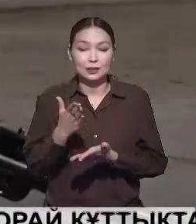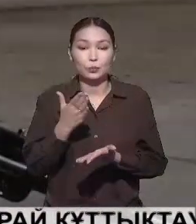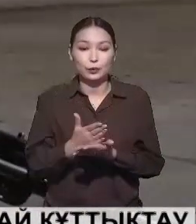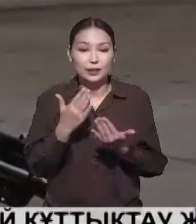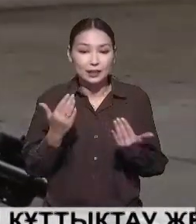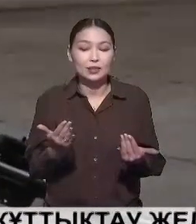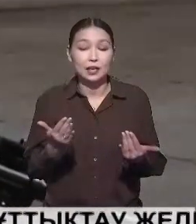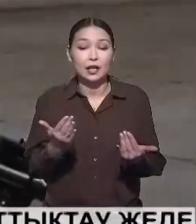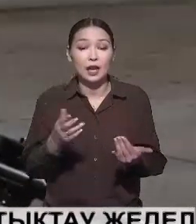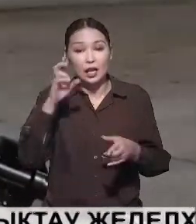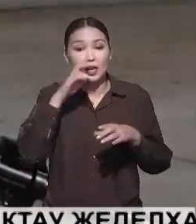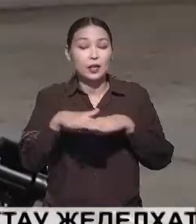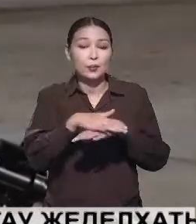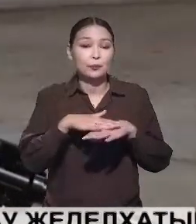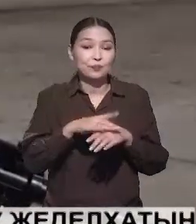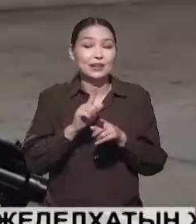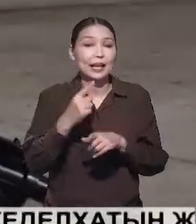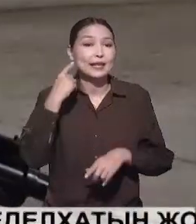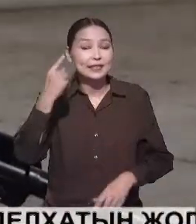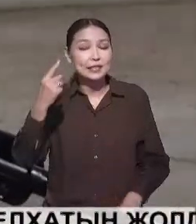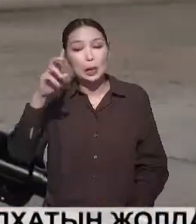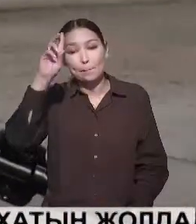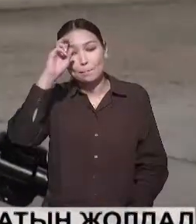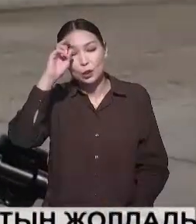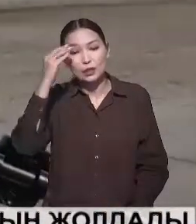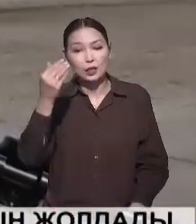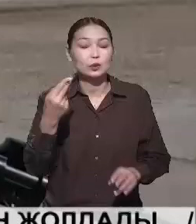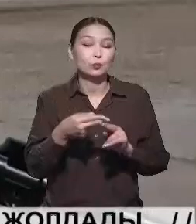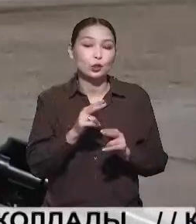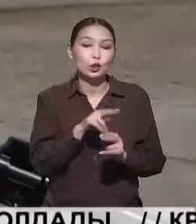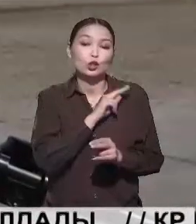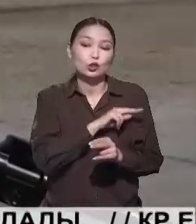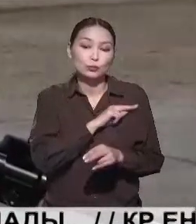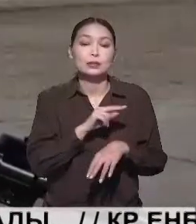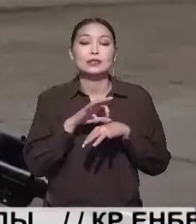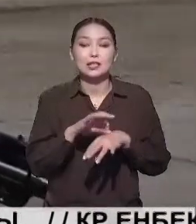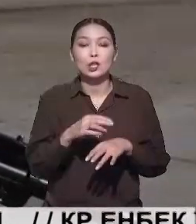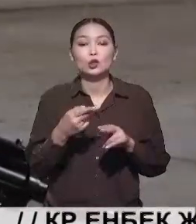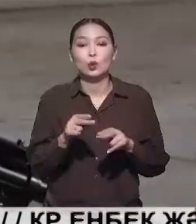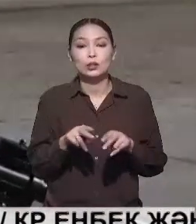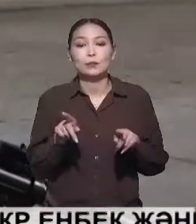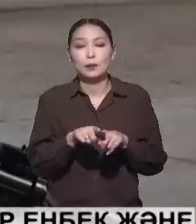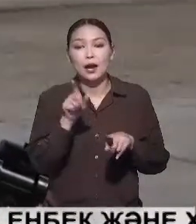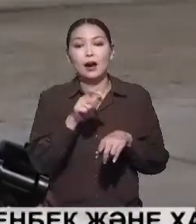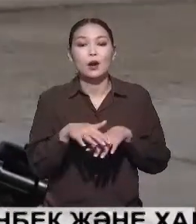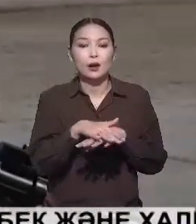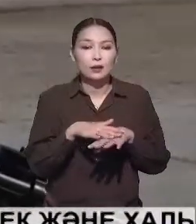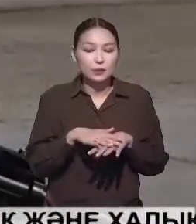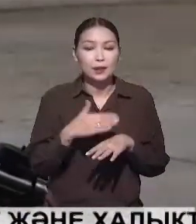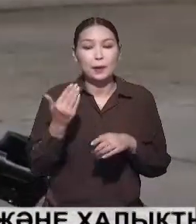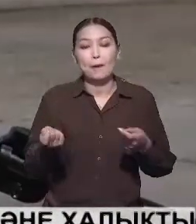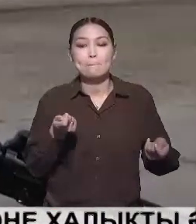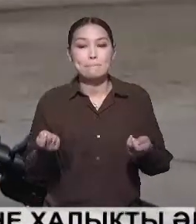Яғни еліміздегі еститін мемлекет принципінің жұмыс жасайтынын және осындай халық пен билік